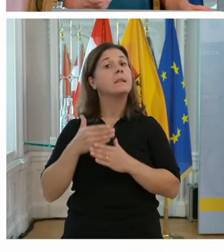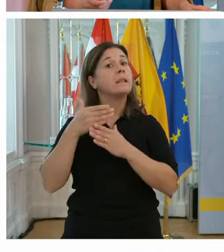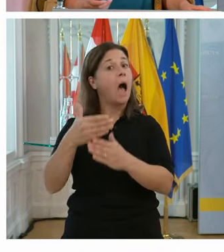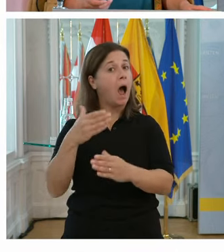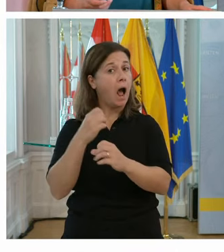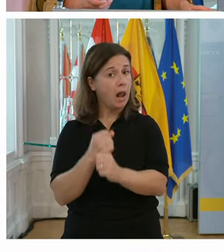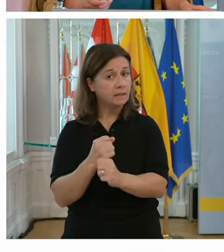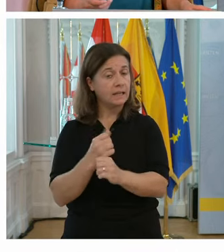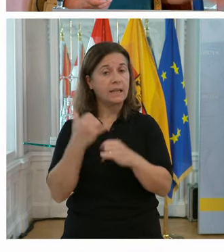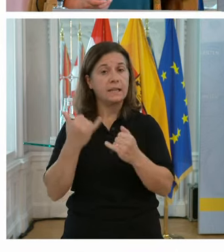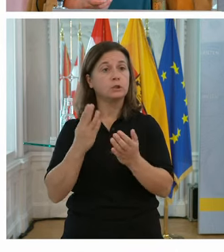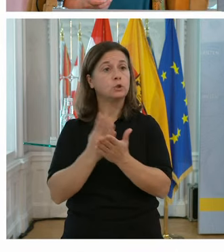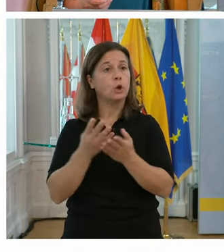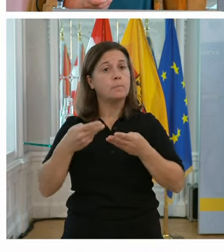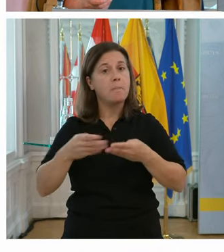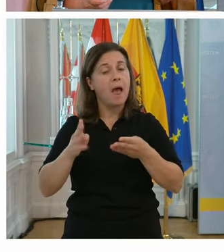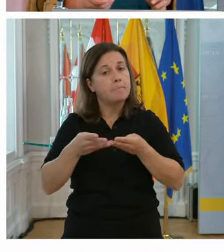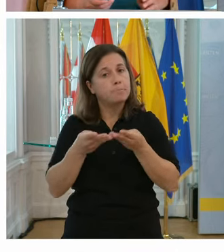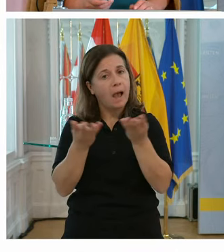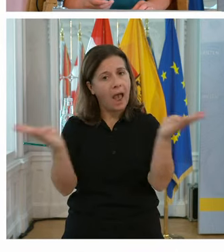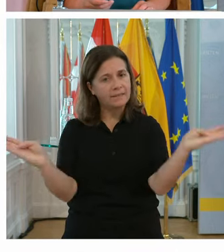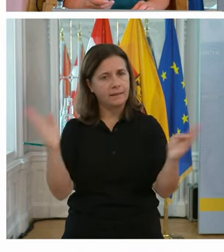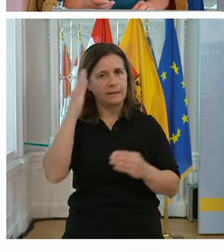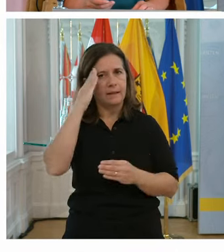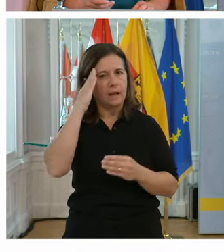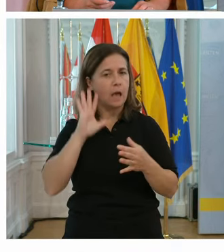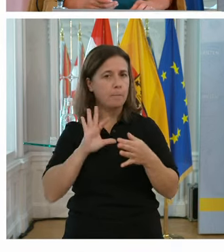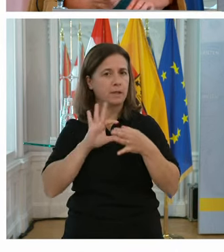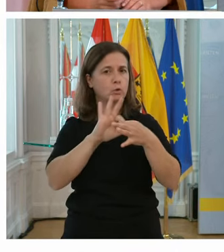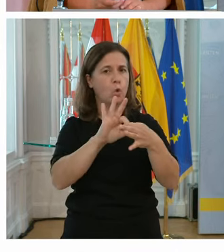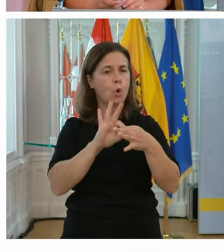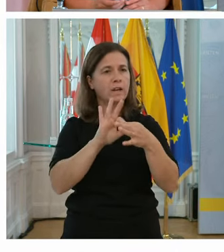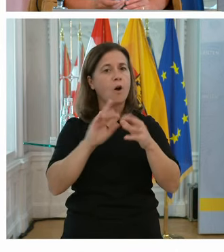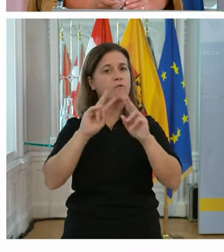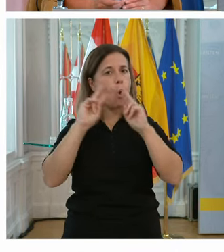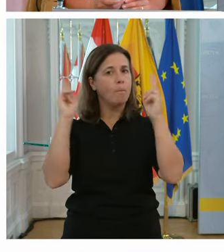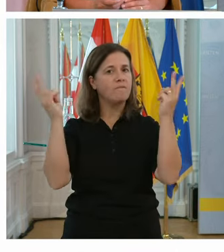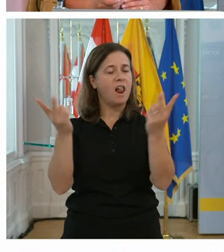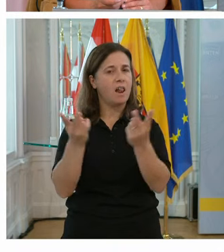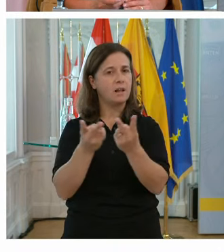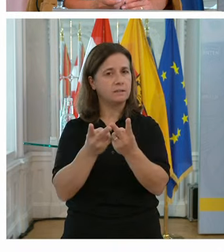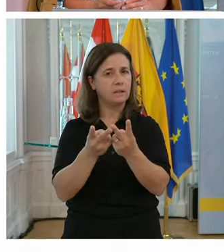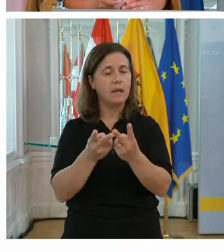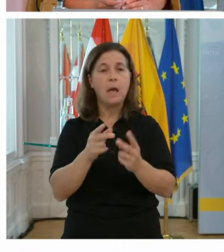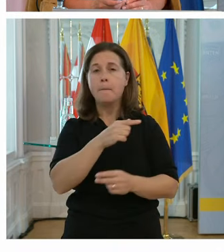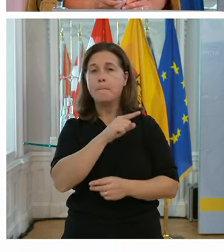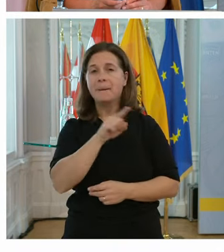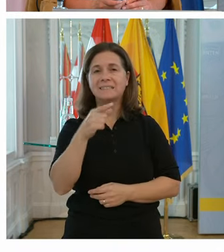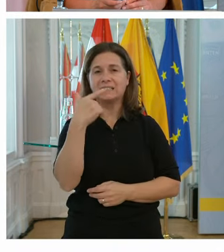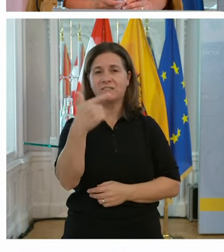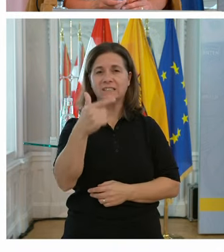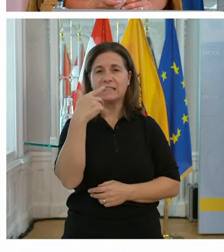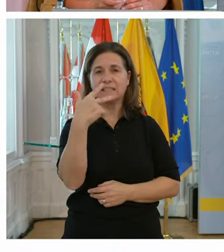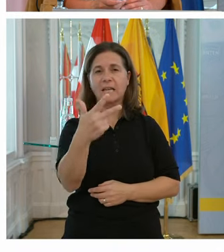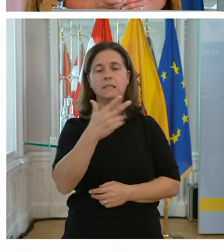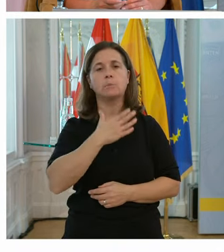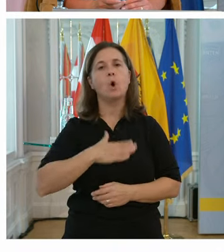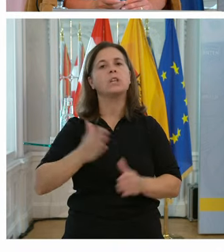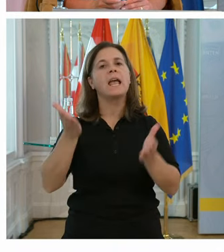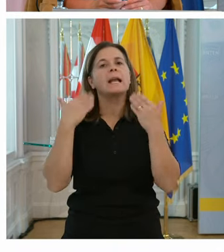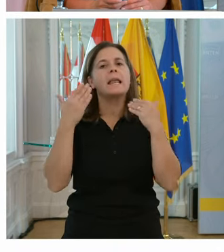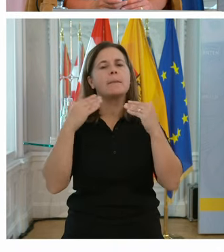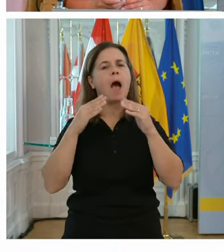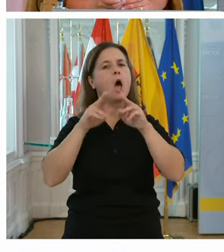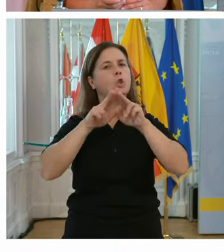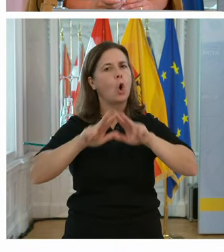Nachhaltigkeit, jetzt schon in der Breite gedacht, hier aber bezogen auf die ökologische Nachhaltigkeit. Wir wollen bis 2030 klimaneutral sein,